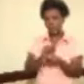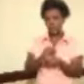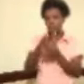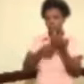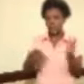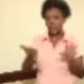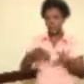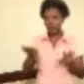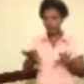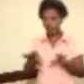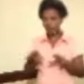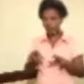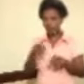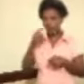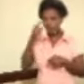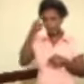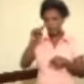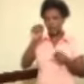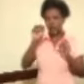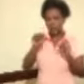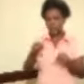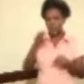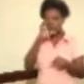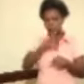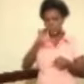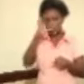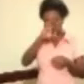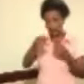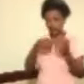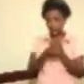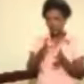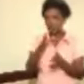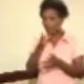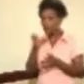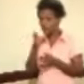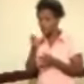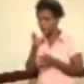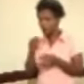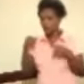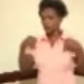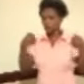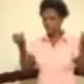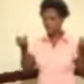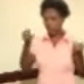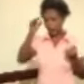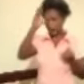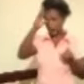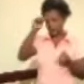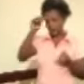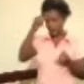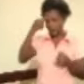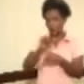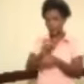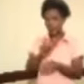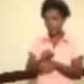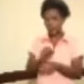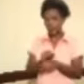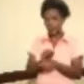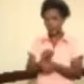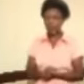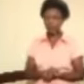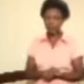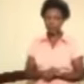C'est pas l'heure pour nous chercher maman, pour nous chercher côté maman. C'est l'heure pour nous trouver ces points, nous tête calée, en jeune garçon, pour nous commencer à travailler pour payer à sauter dans sa lière. Madame